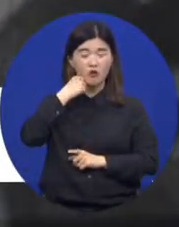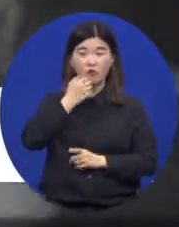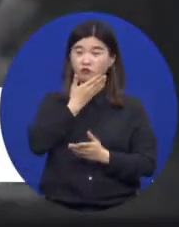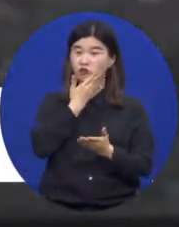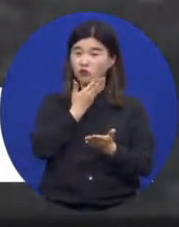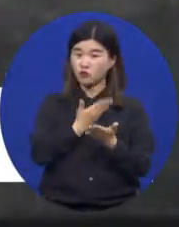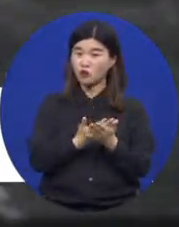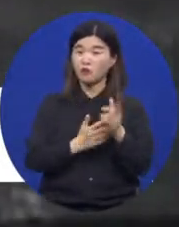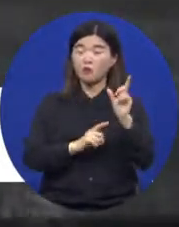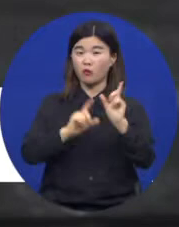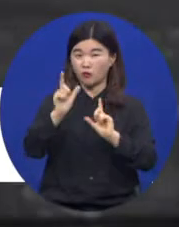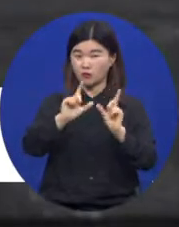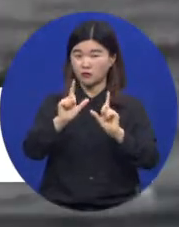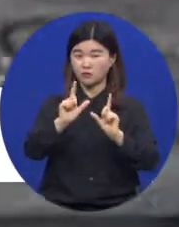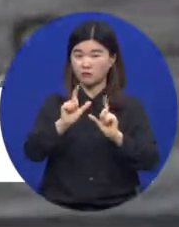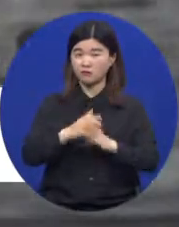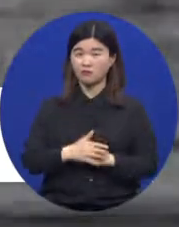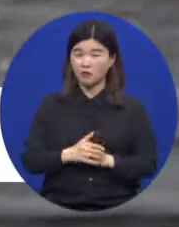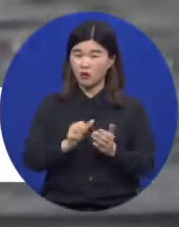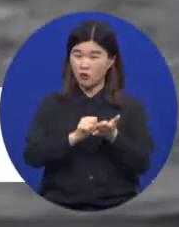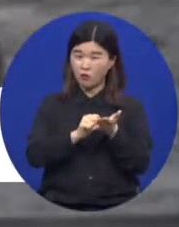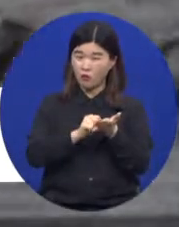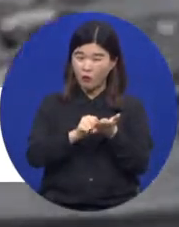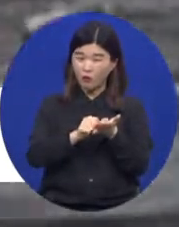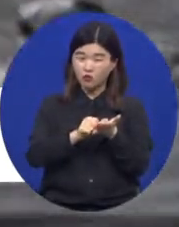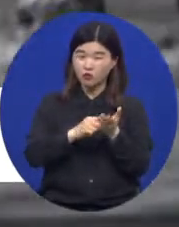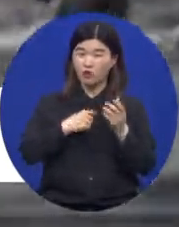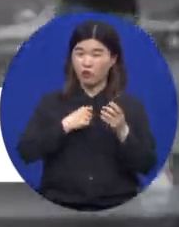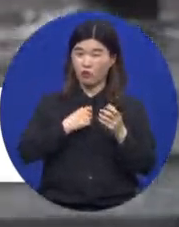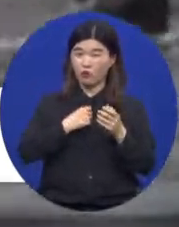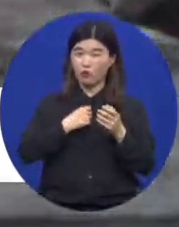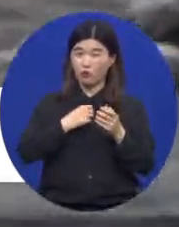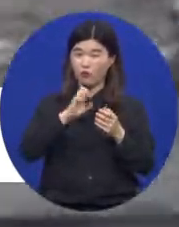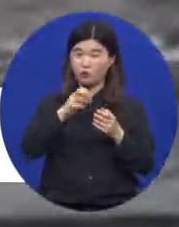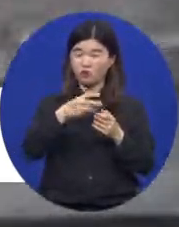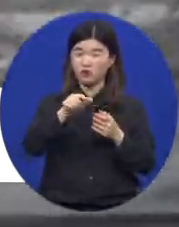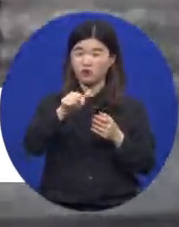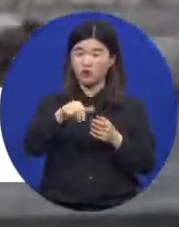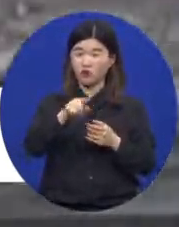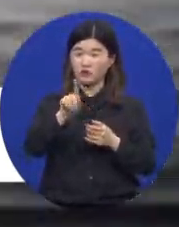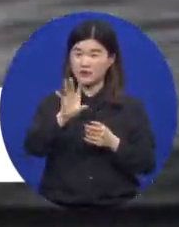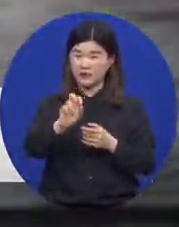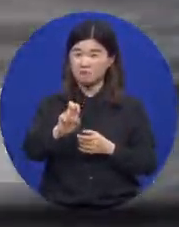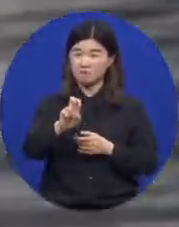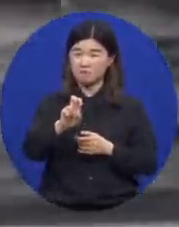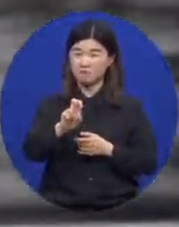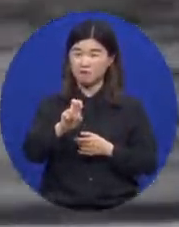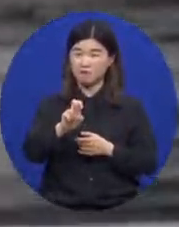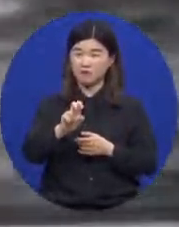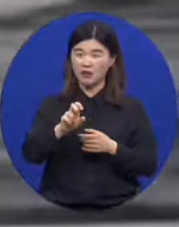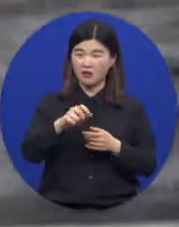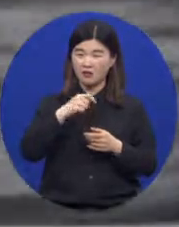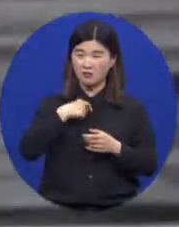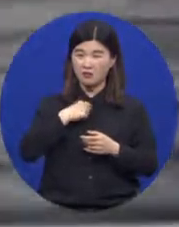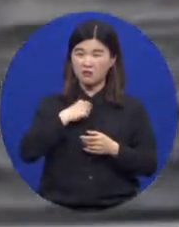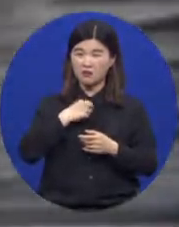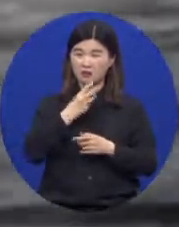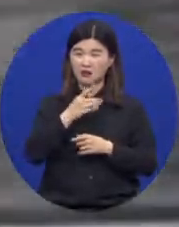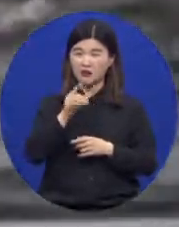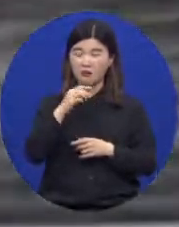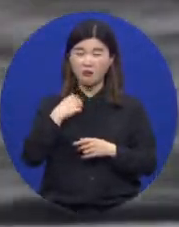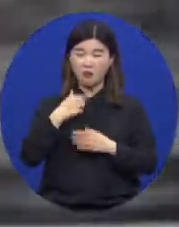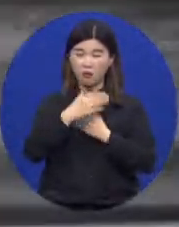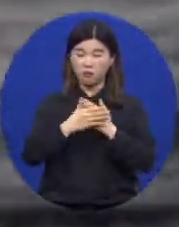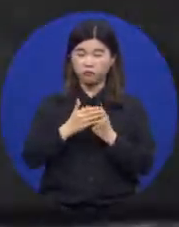장면입니다. 고무옷이 아닌 무명천으로 만든 물적삼과 물소중이를 입고 박으로 된 태화기에 몸을